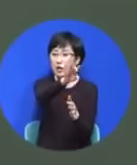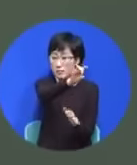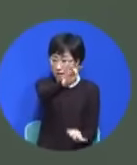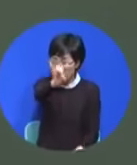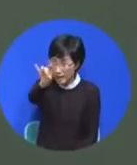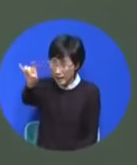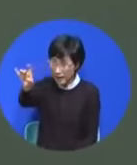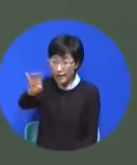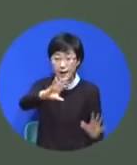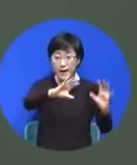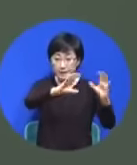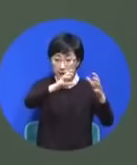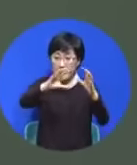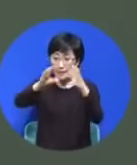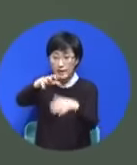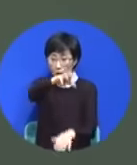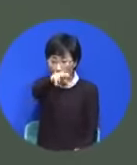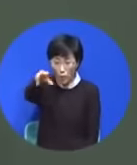의를